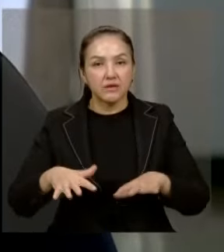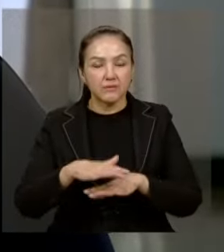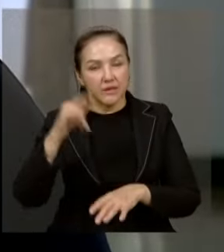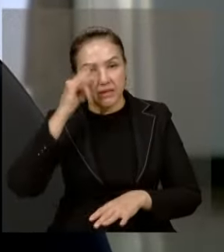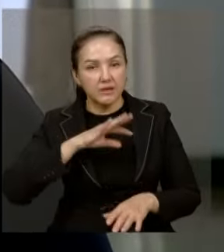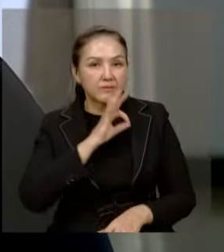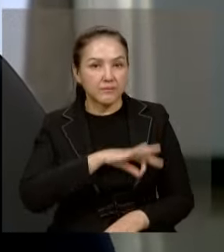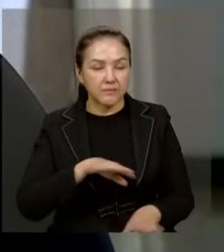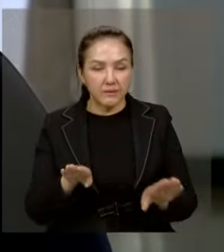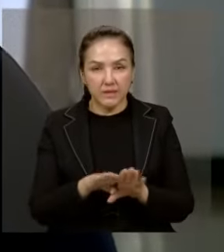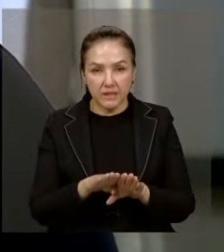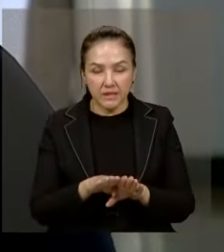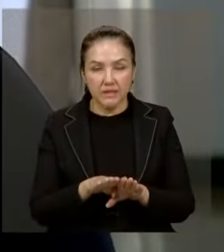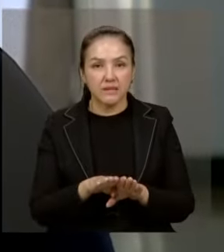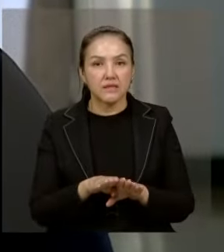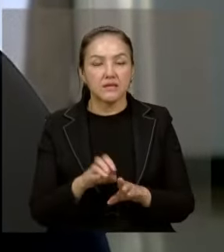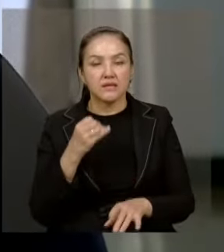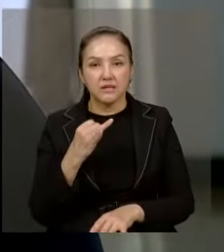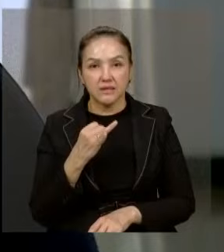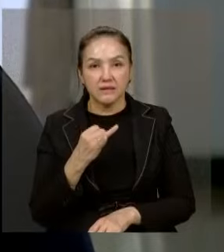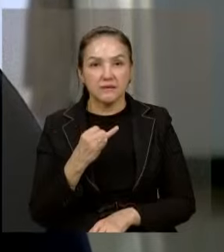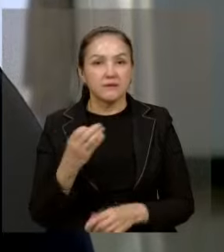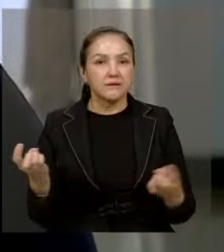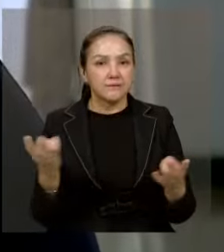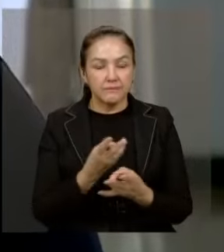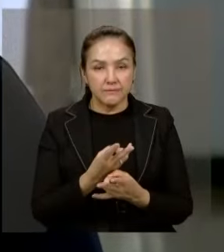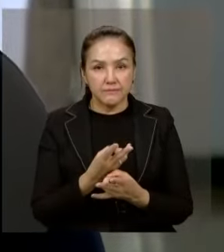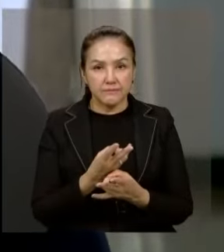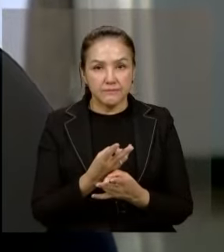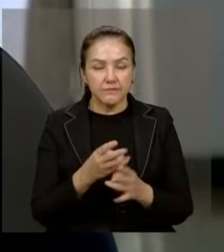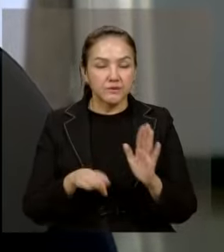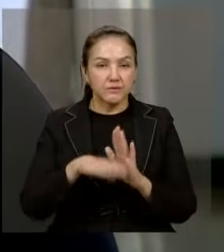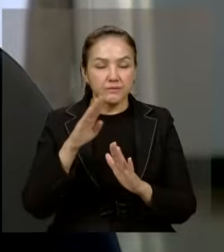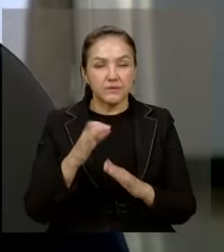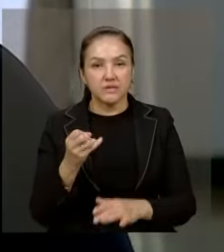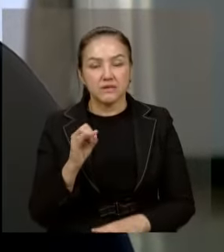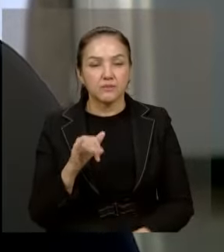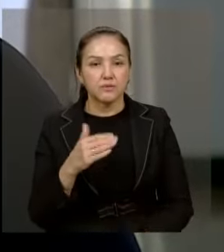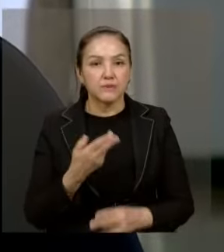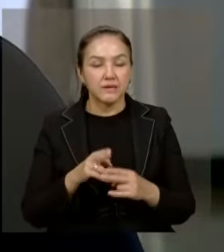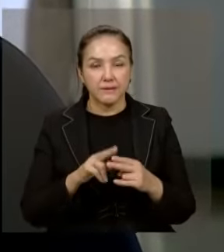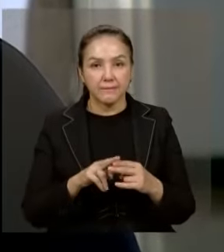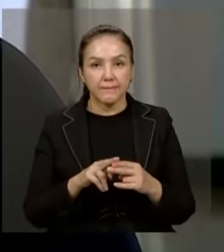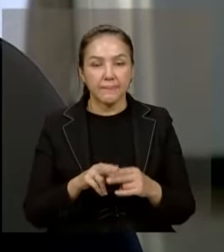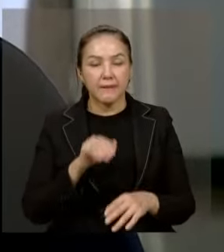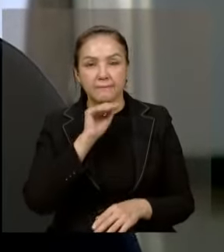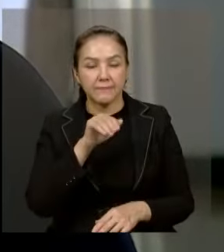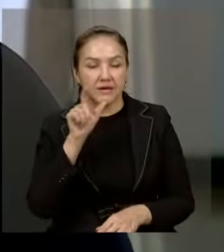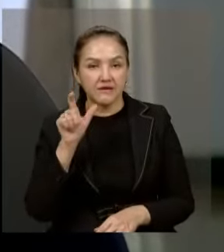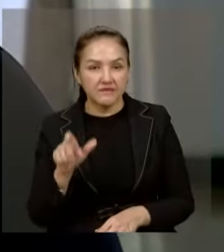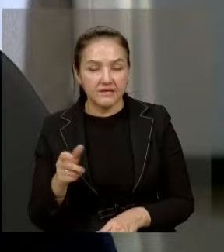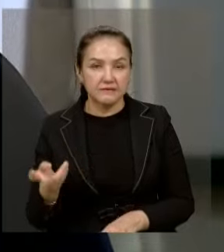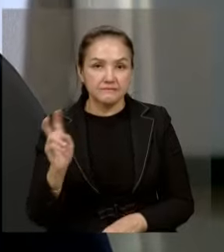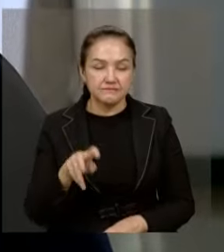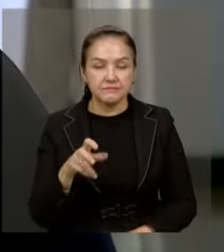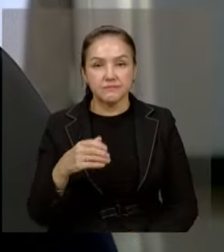используются данные система и нужно улучшать эту систему поэтому профессора которые приезжают